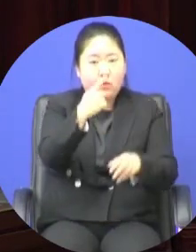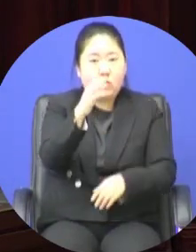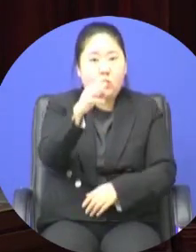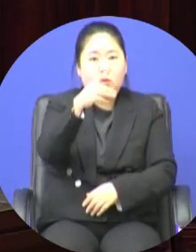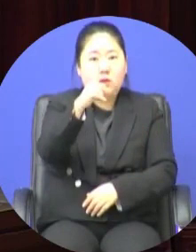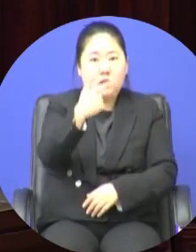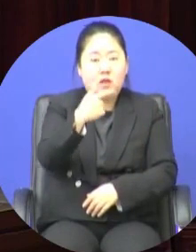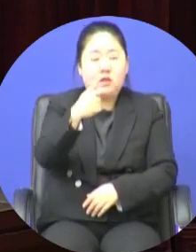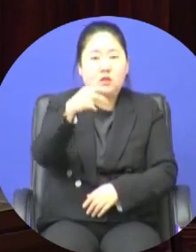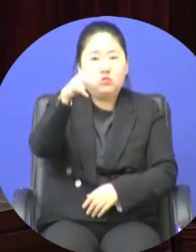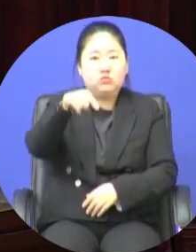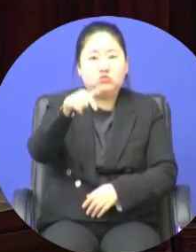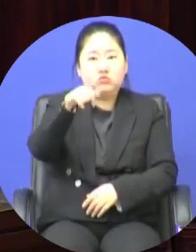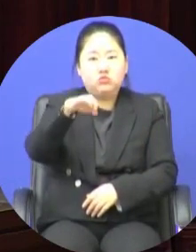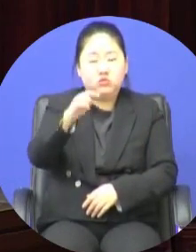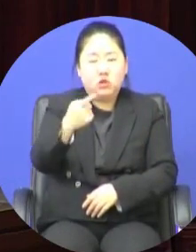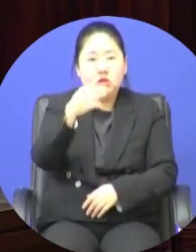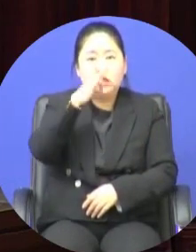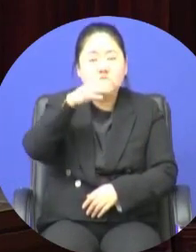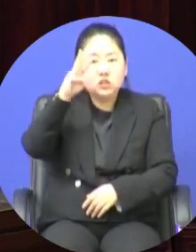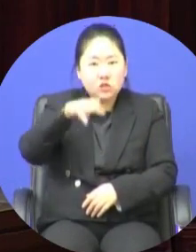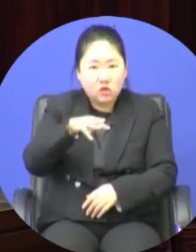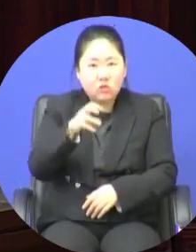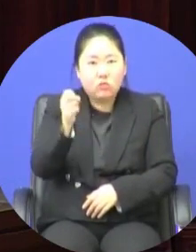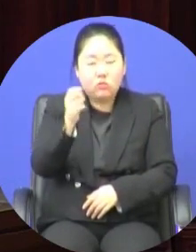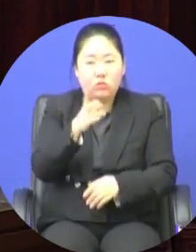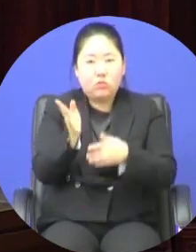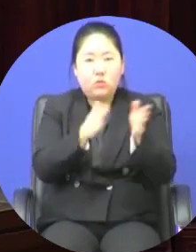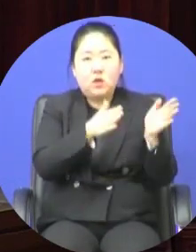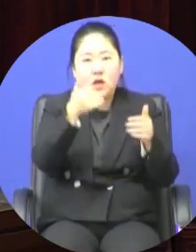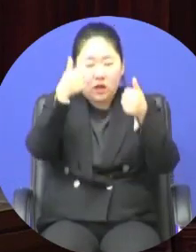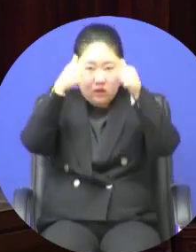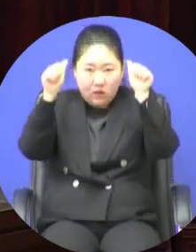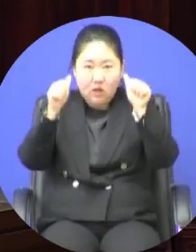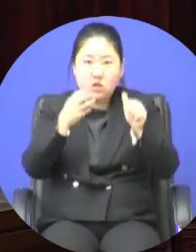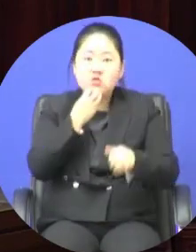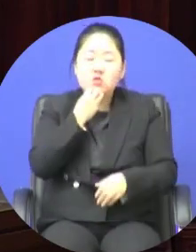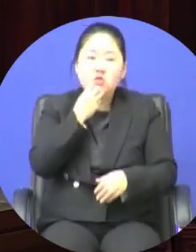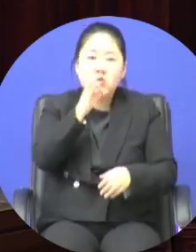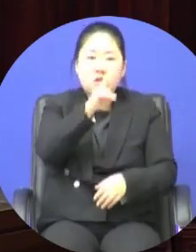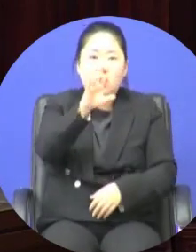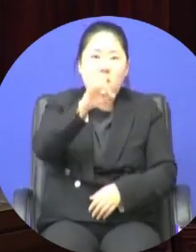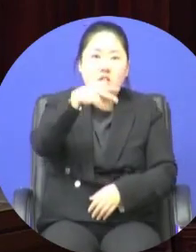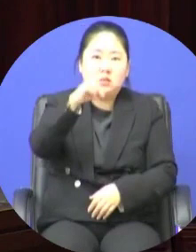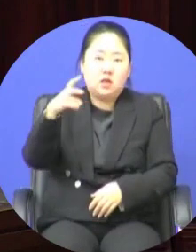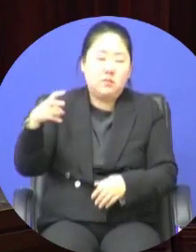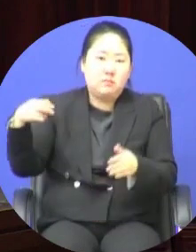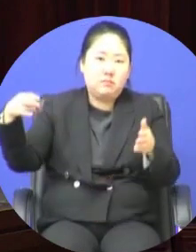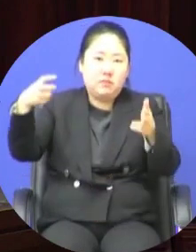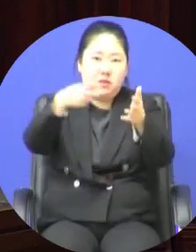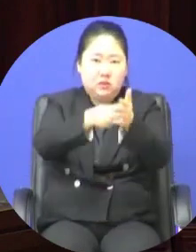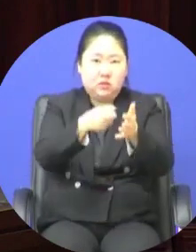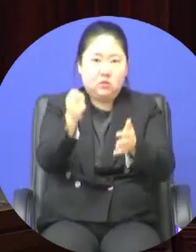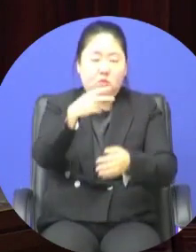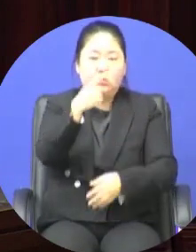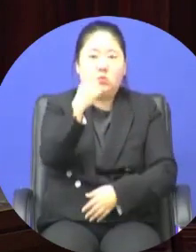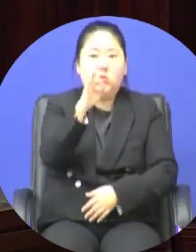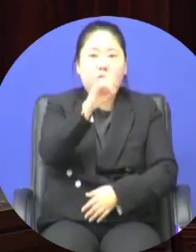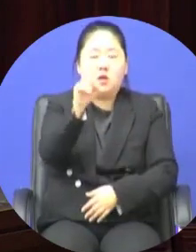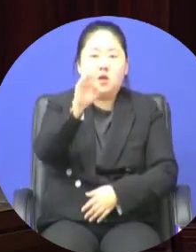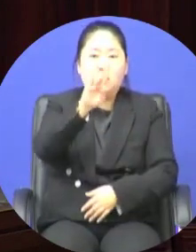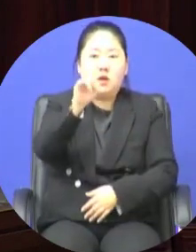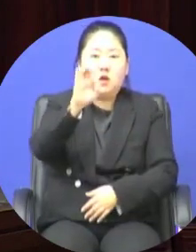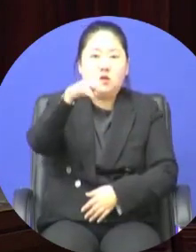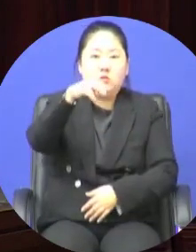수원 이천행 직행버스, 한경대에서 서울 양재까지의 광역버스 운행에 이어 동화방송대에서 강남역까지의